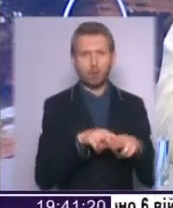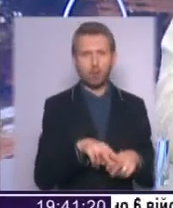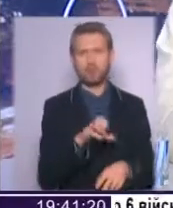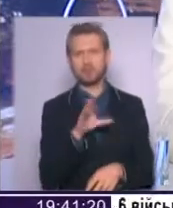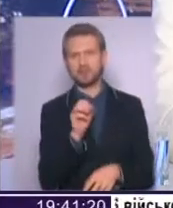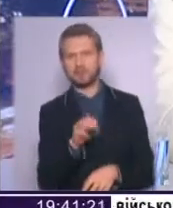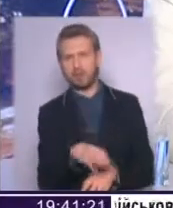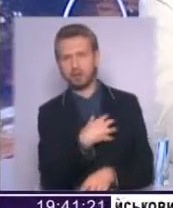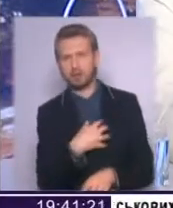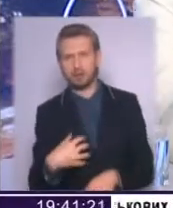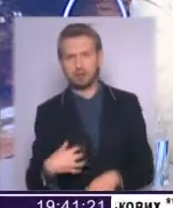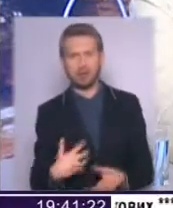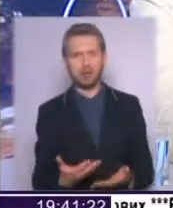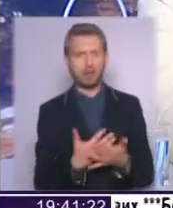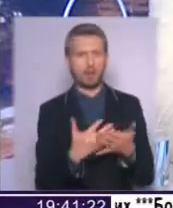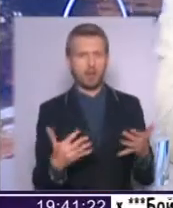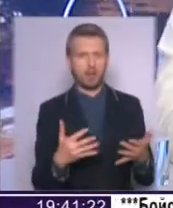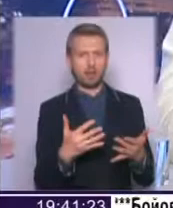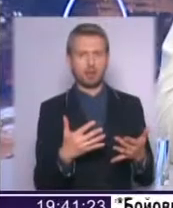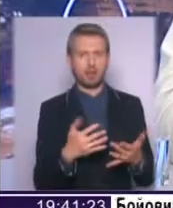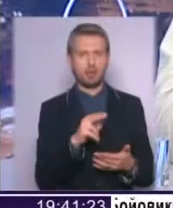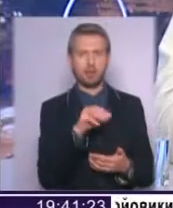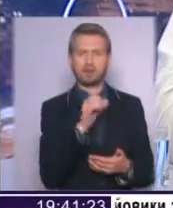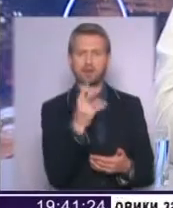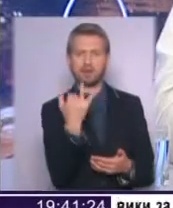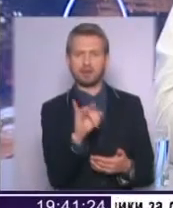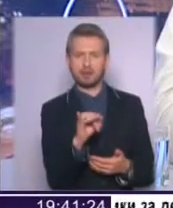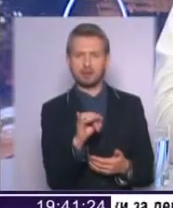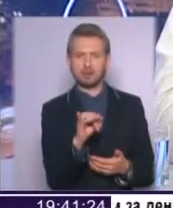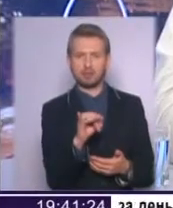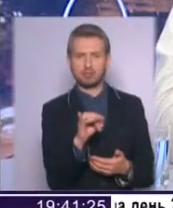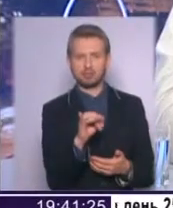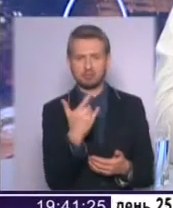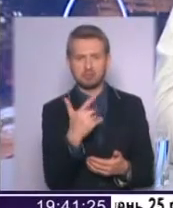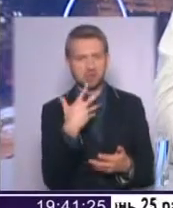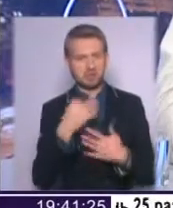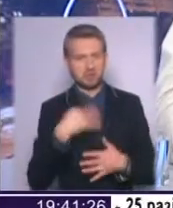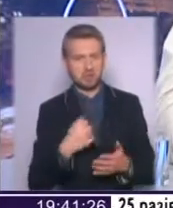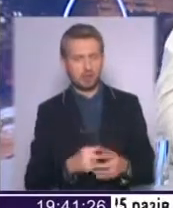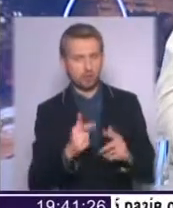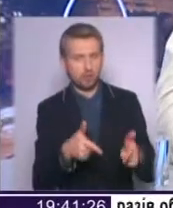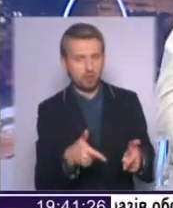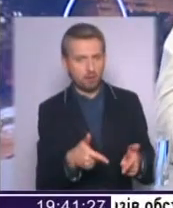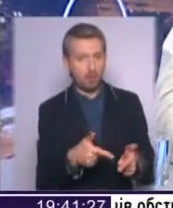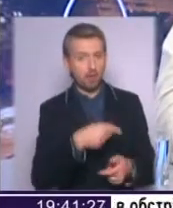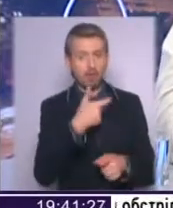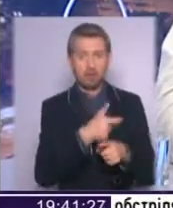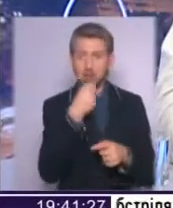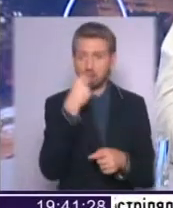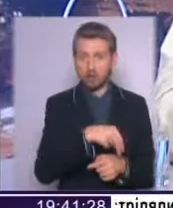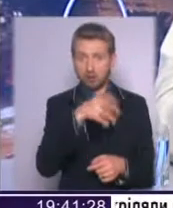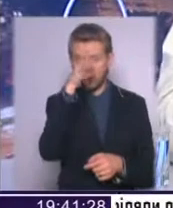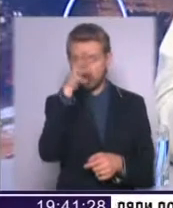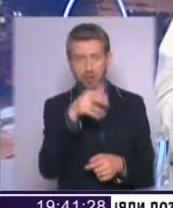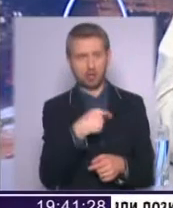Пашинський, третій, четвертий свого сина влаштував. Що, найкращий, наймудріший? ну, не кажучи про липових дипломах,